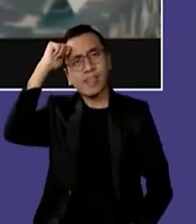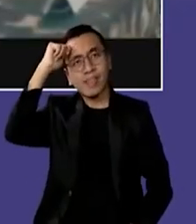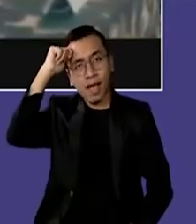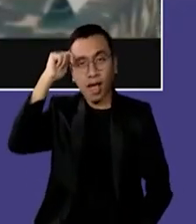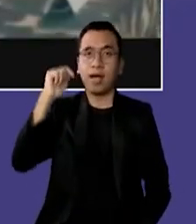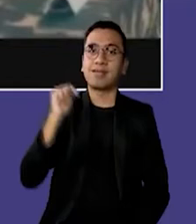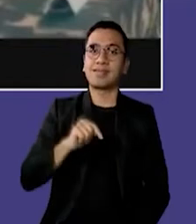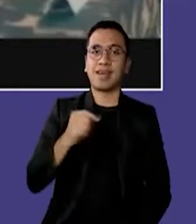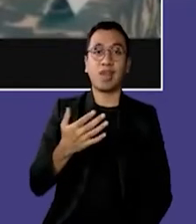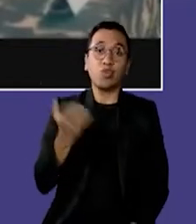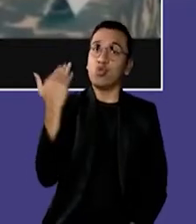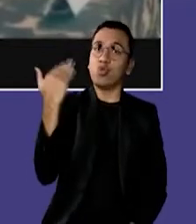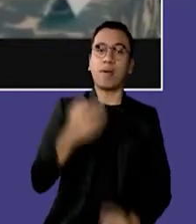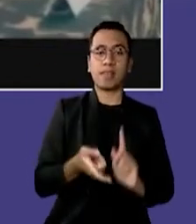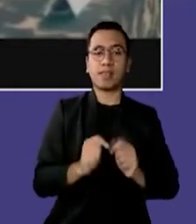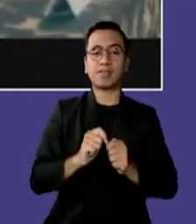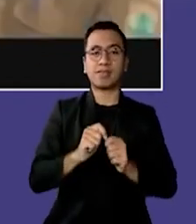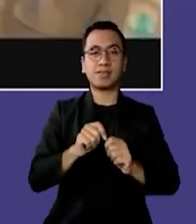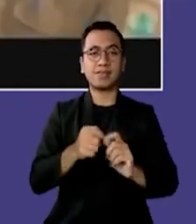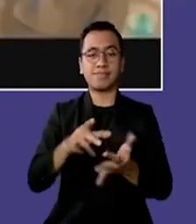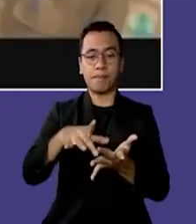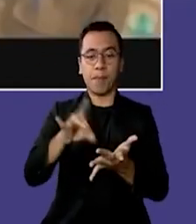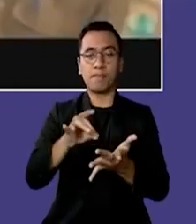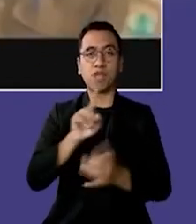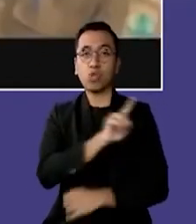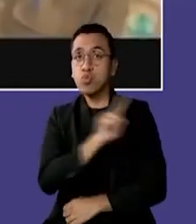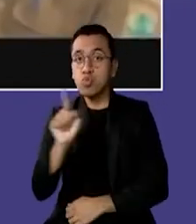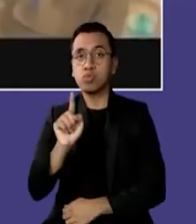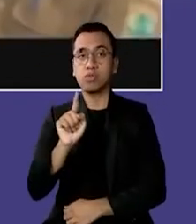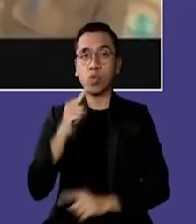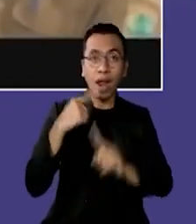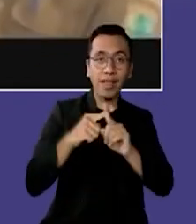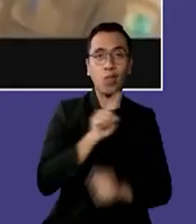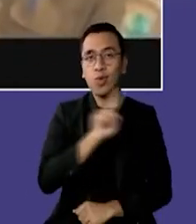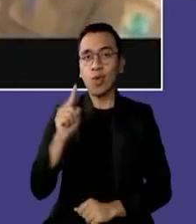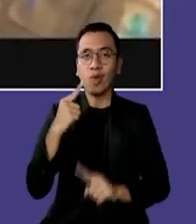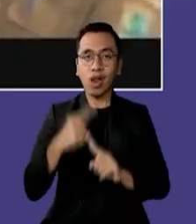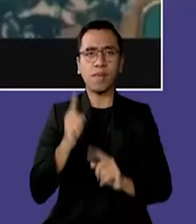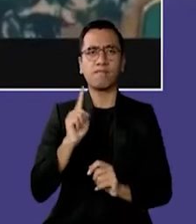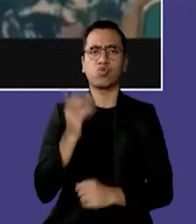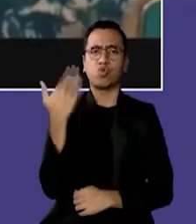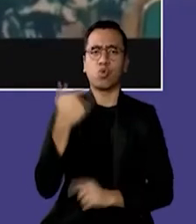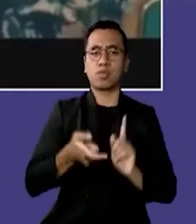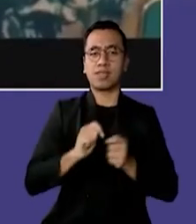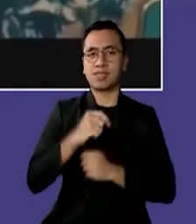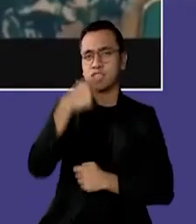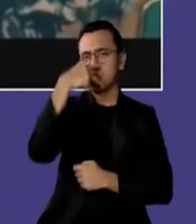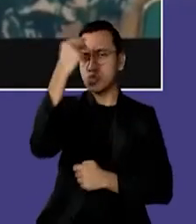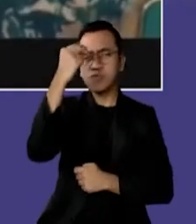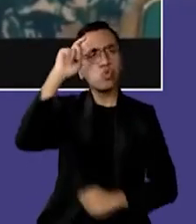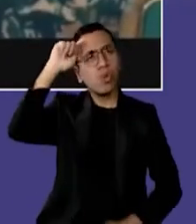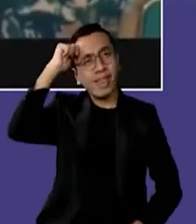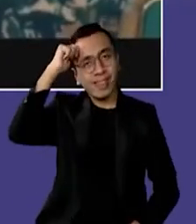sekali Jadi kami termasuk makannya termasuk juga perhatian lebihnya yang kami berikan pada tenaga kesehatan kami